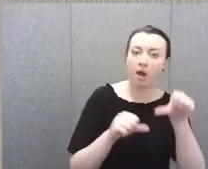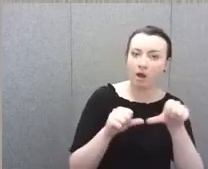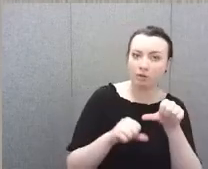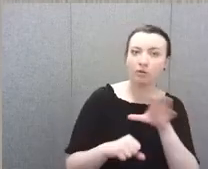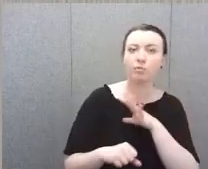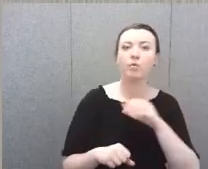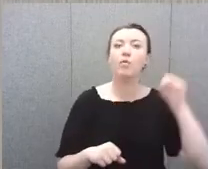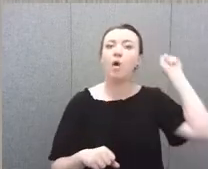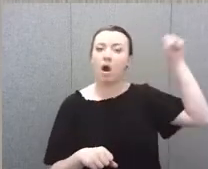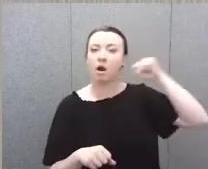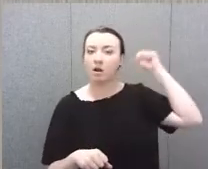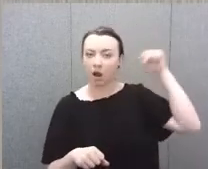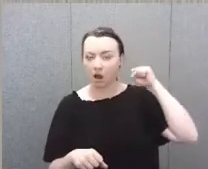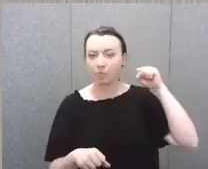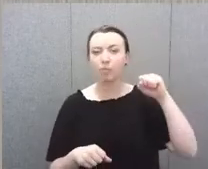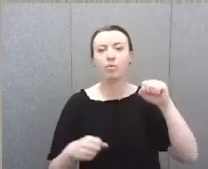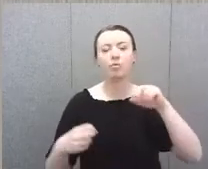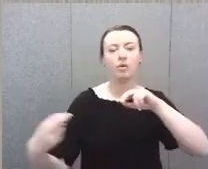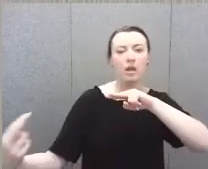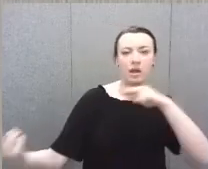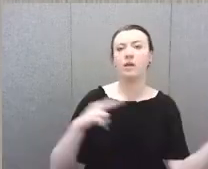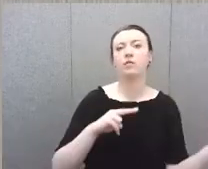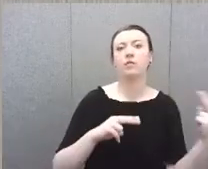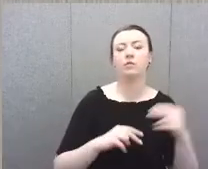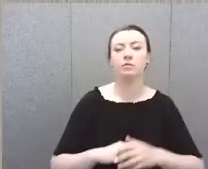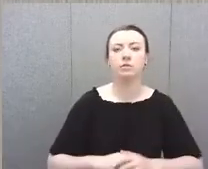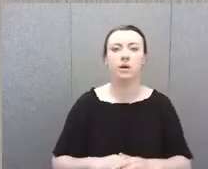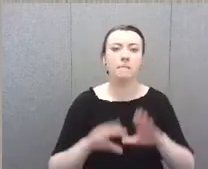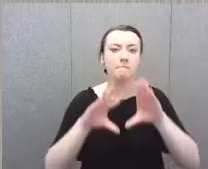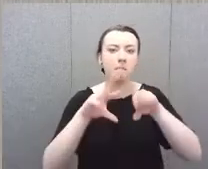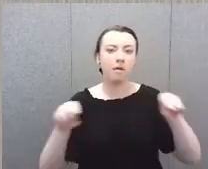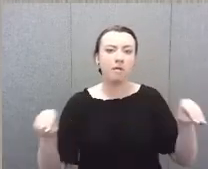прекращение нежелательных явлений.